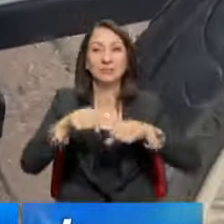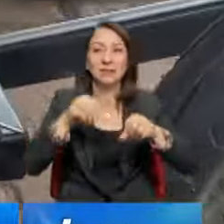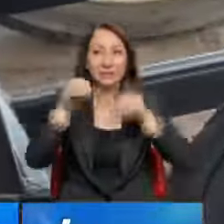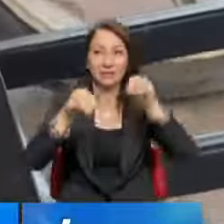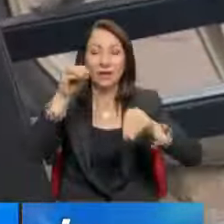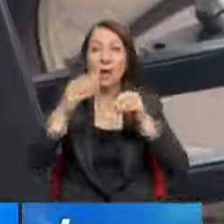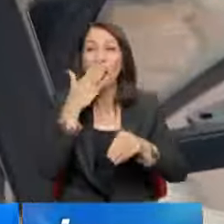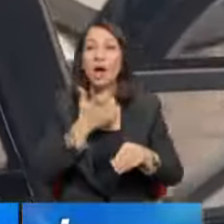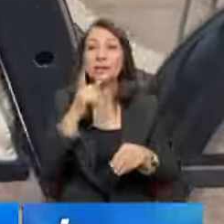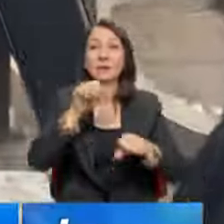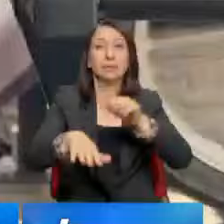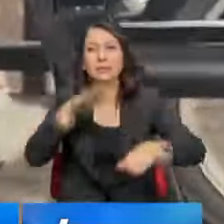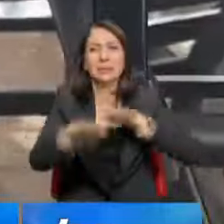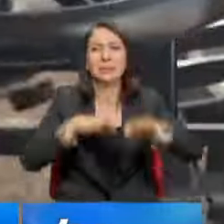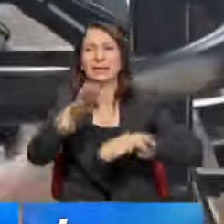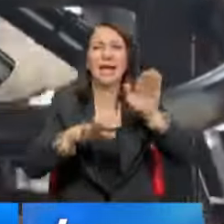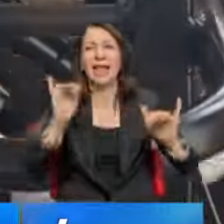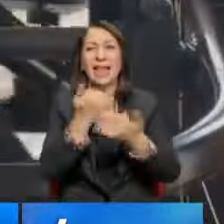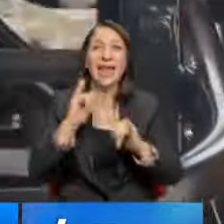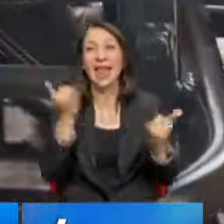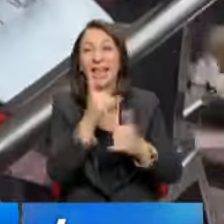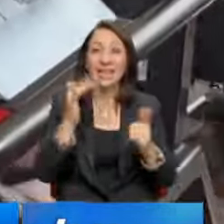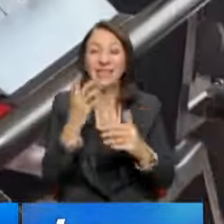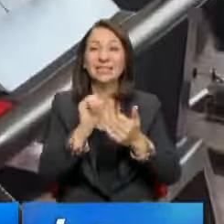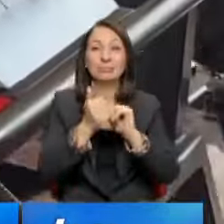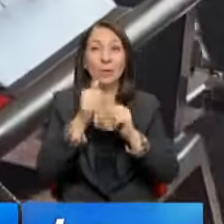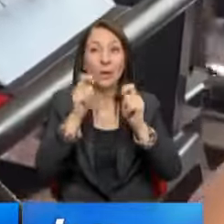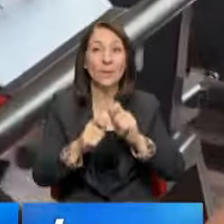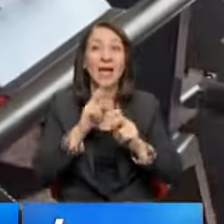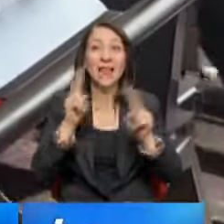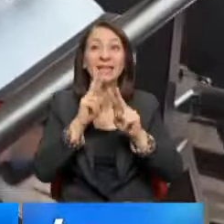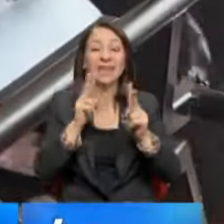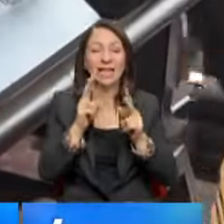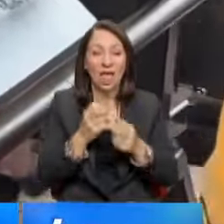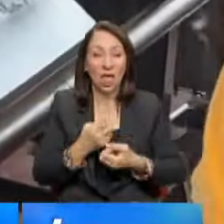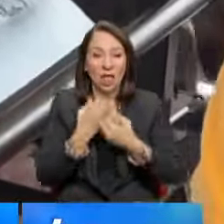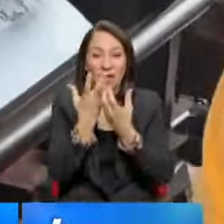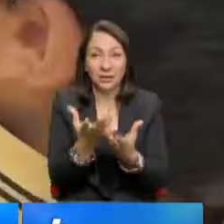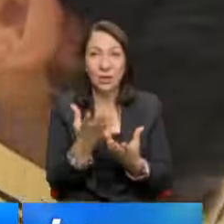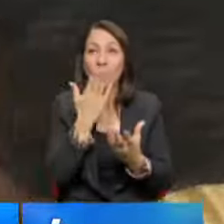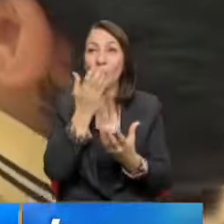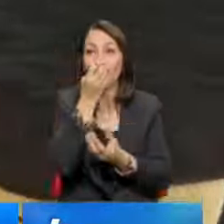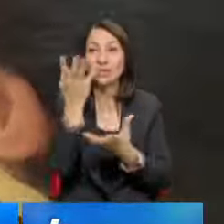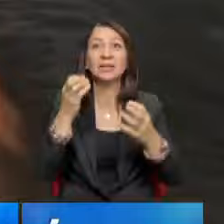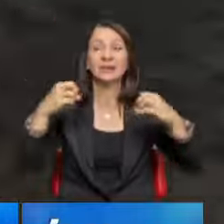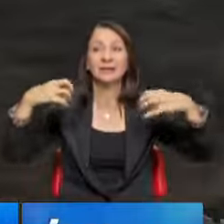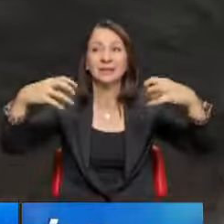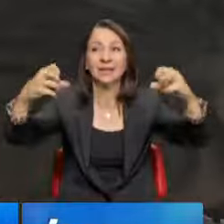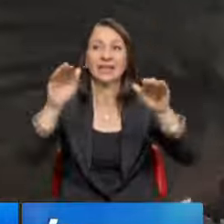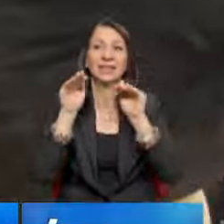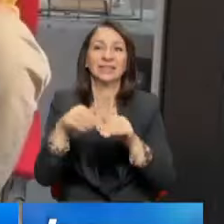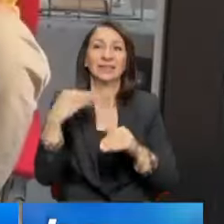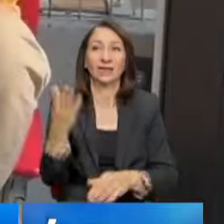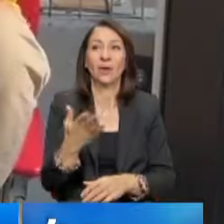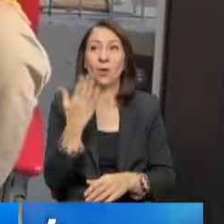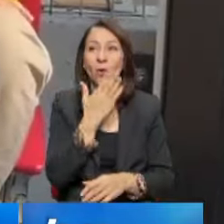yerleştirildi. Öğrenciler pedal çevirirken eğleniyor, eğlenirken spor yapıp elektrik enerjisi üreterek okul bahçesinin aydınlatılmasına katkı